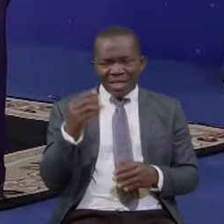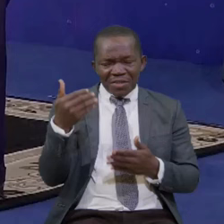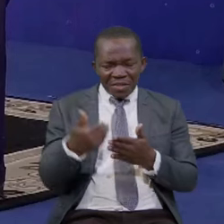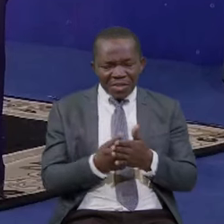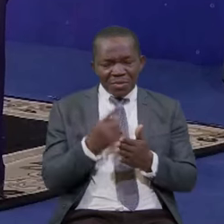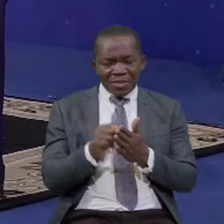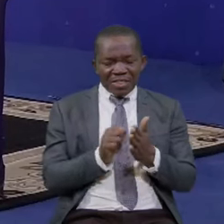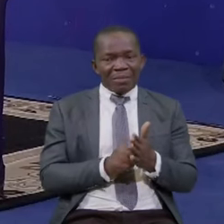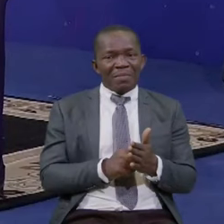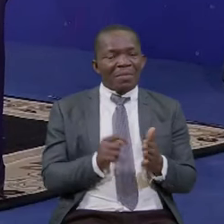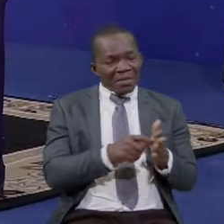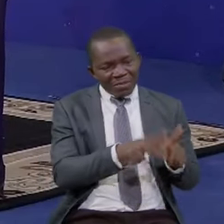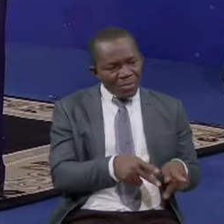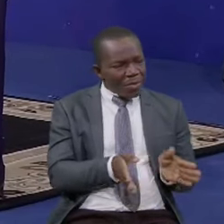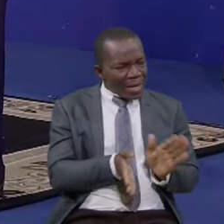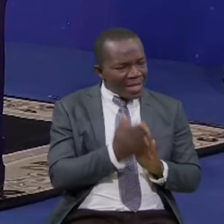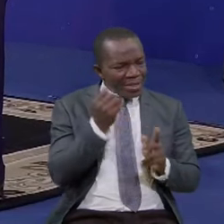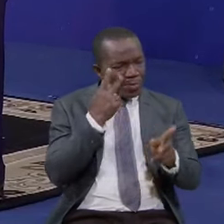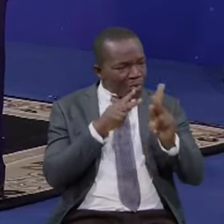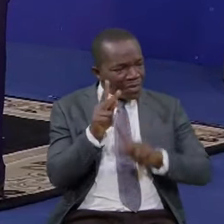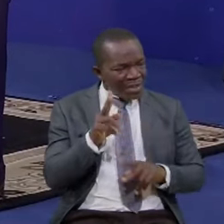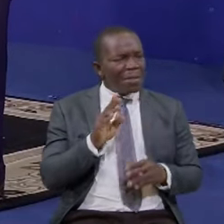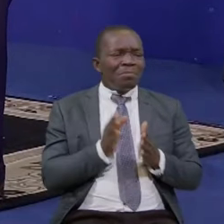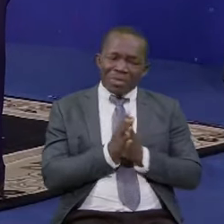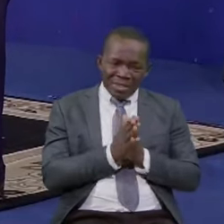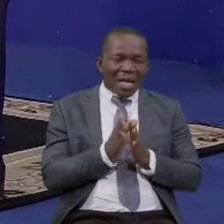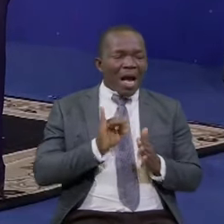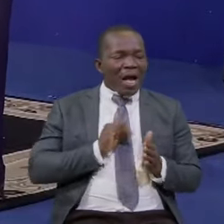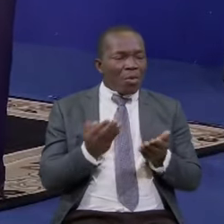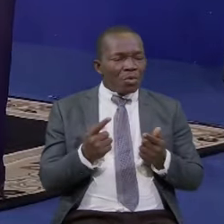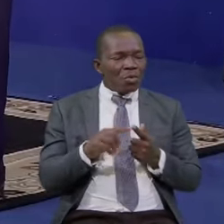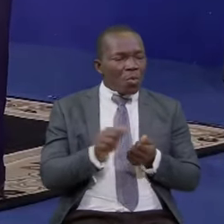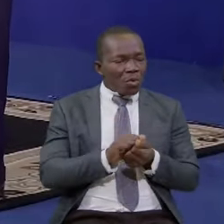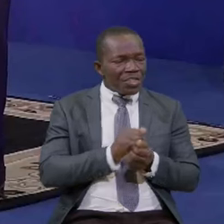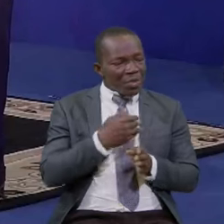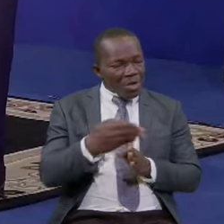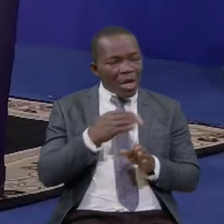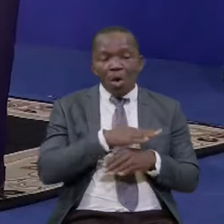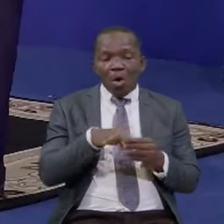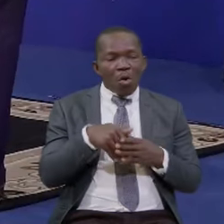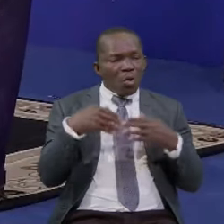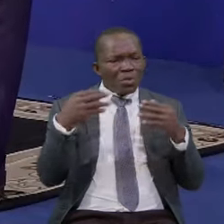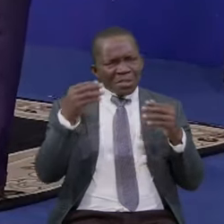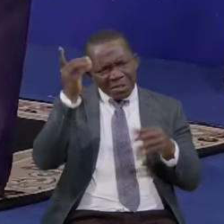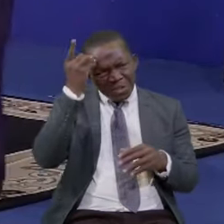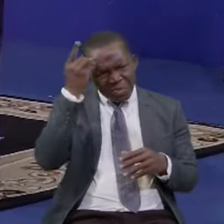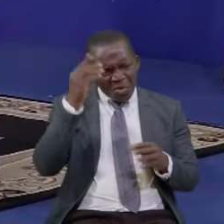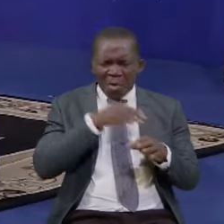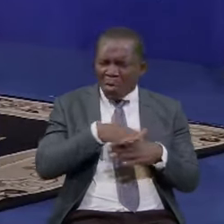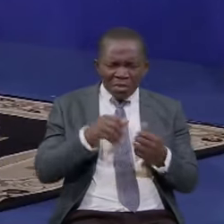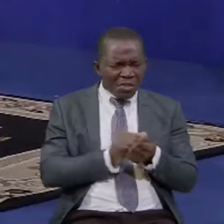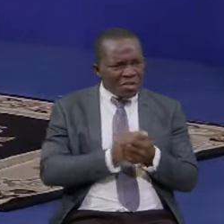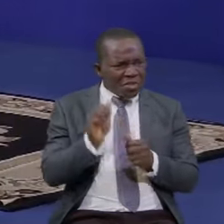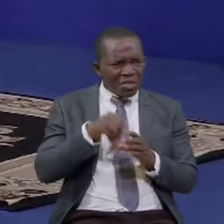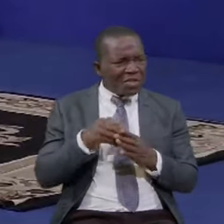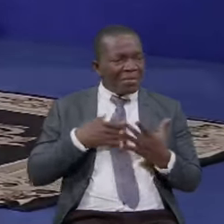laver tous mes démons et tout ce qui me dérange il dit viens viens et on dit